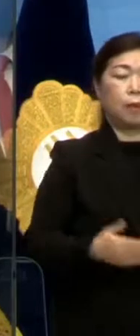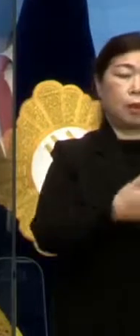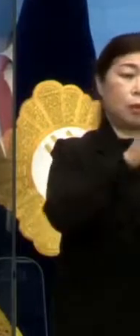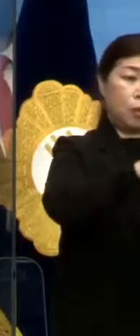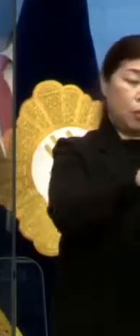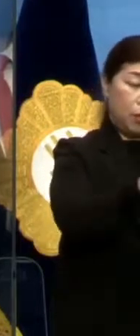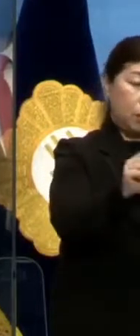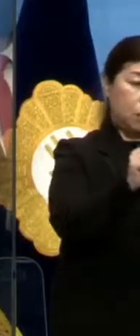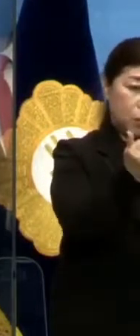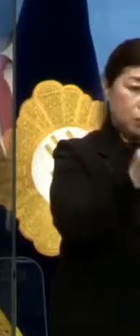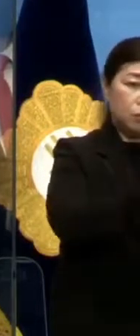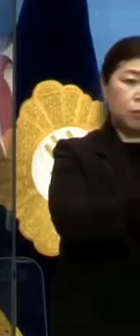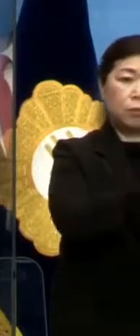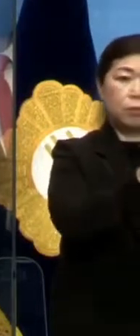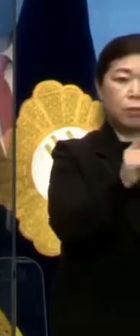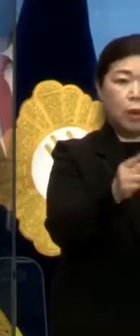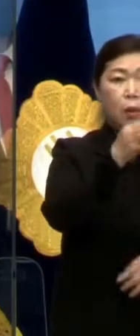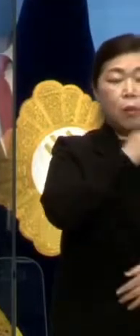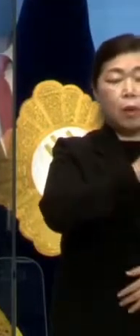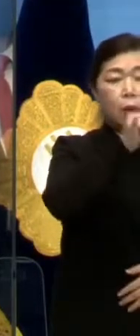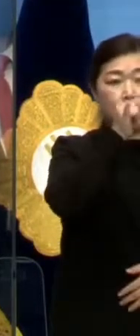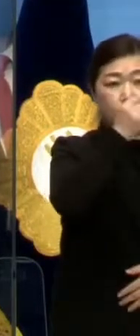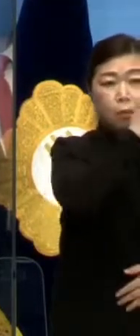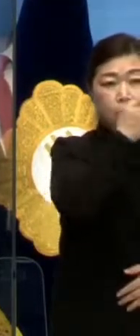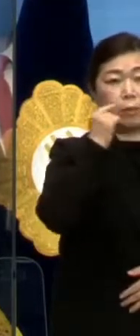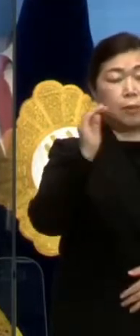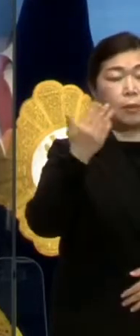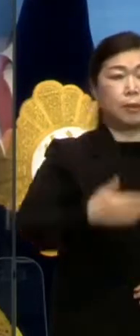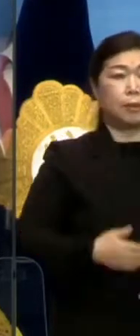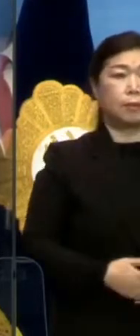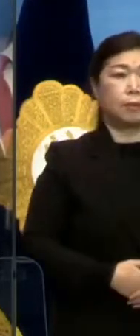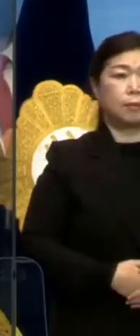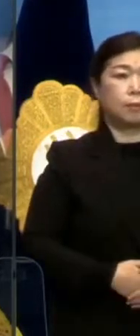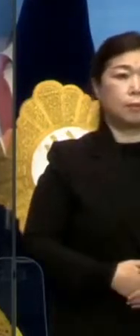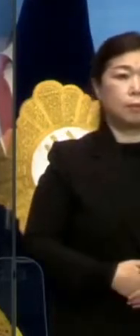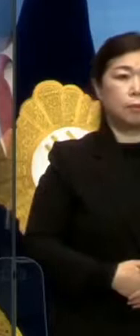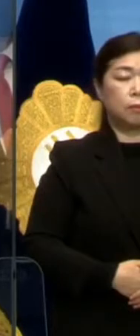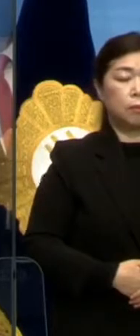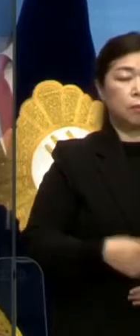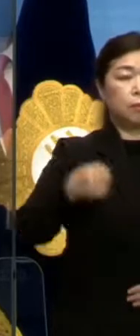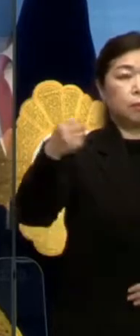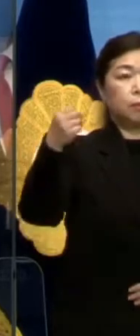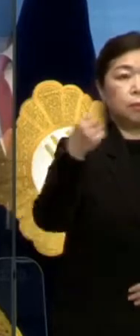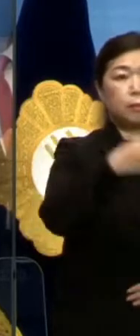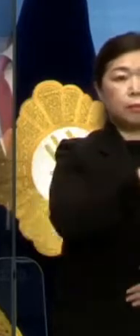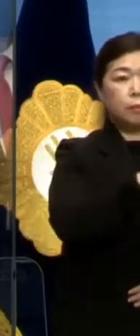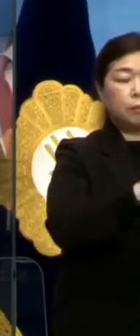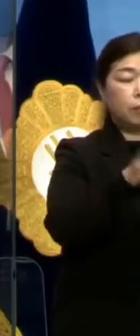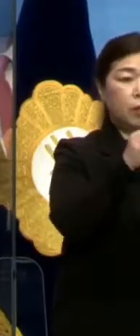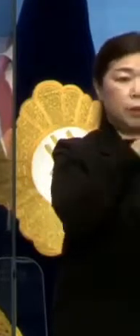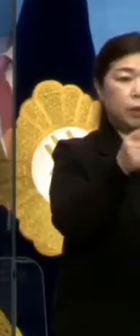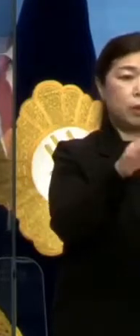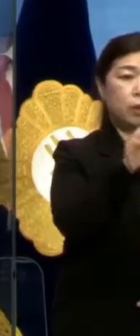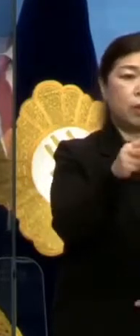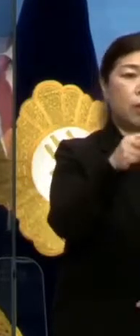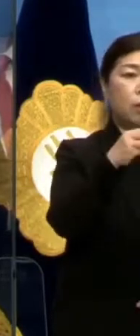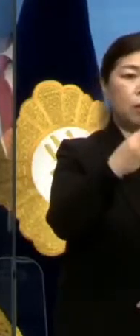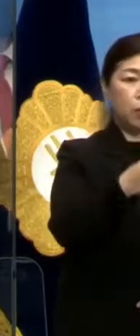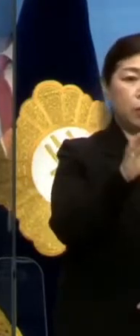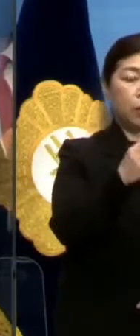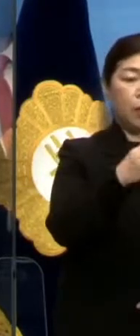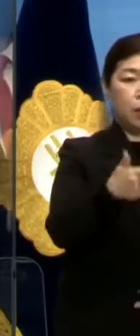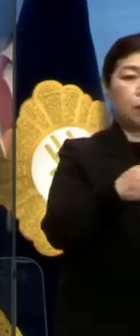소비 활성화에도 큰 효과가 있었다는 것이 입증된 바 있습니다. 아울러 김영란법의 취지를